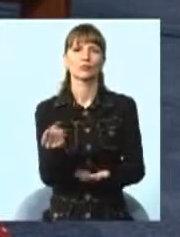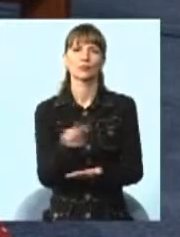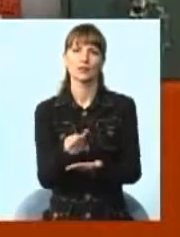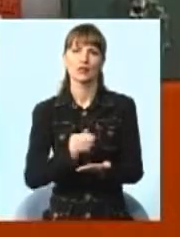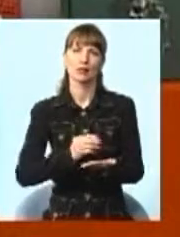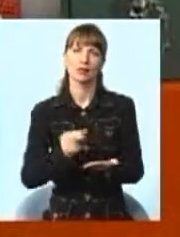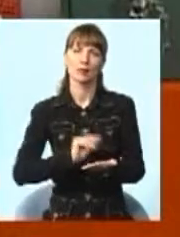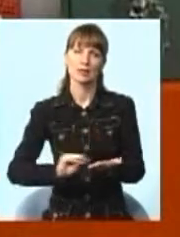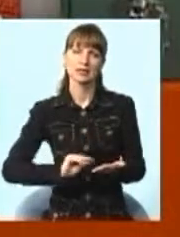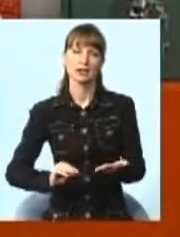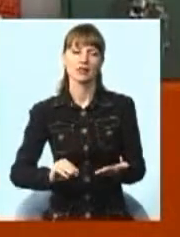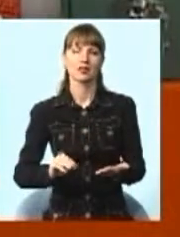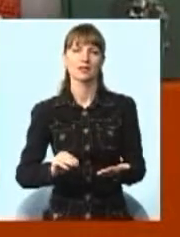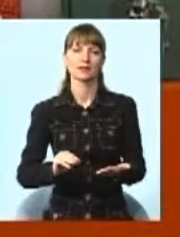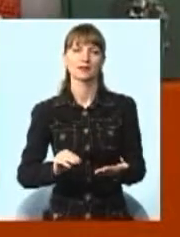малювати?